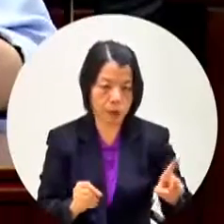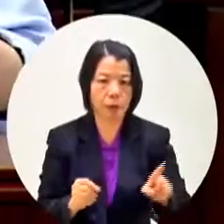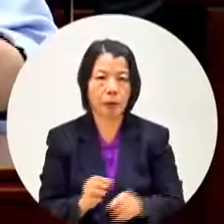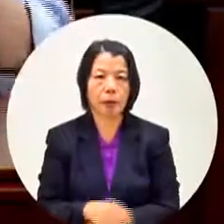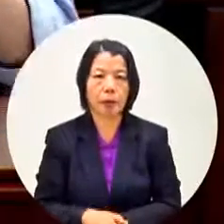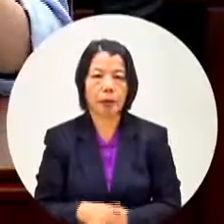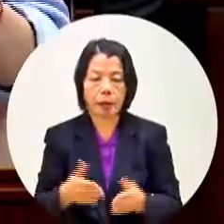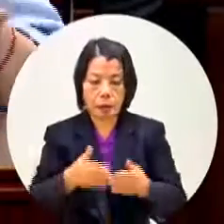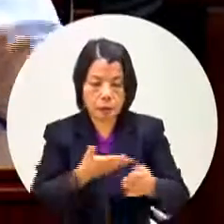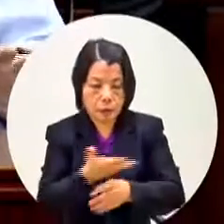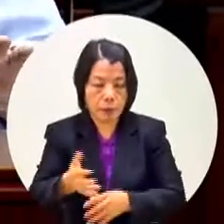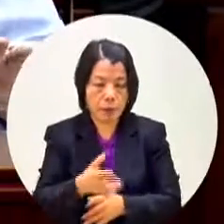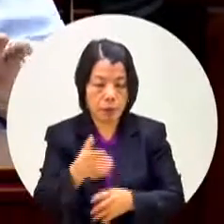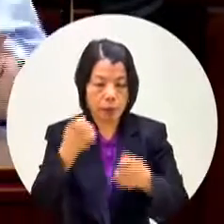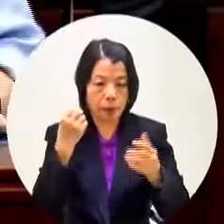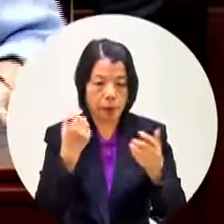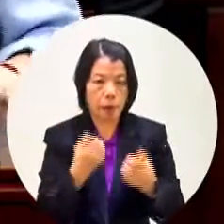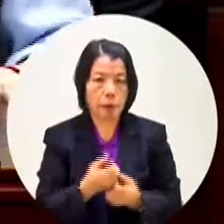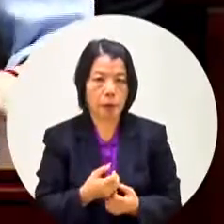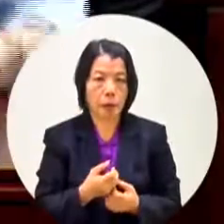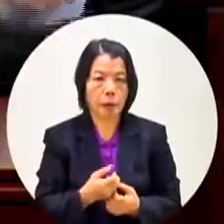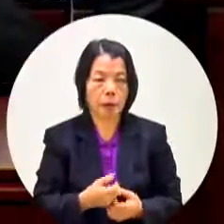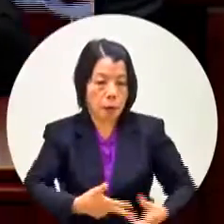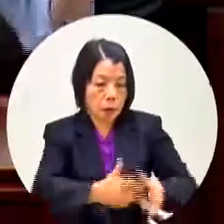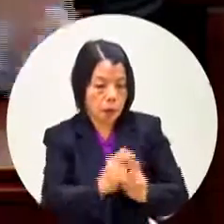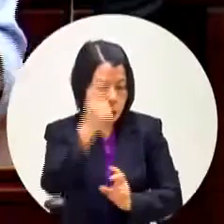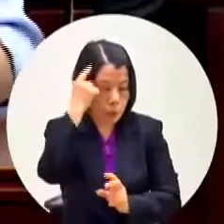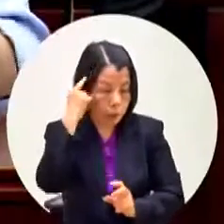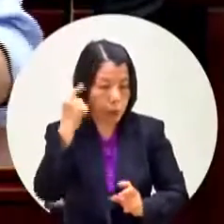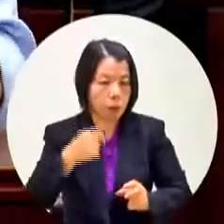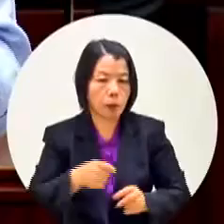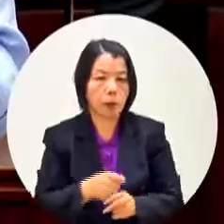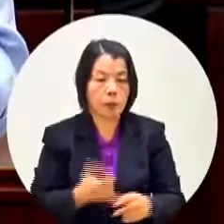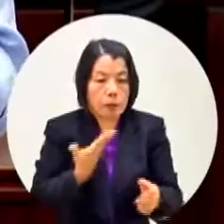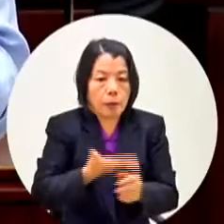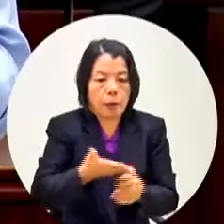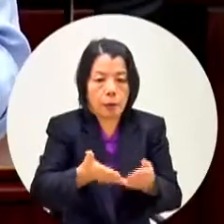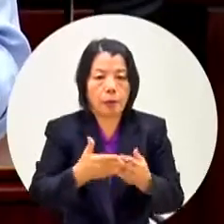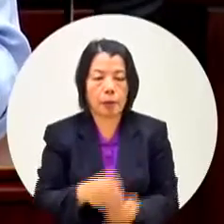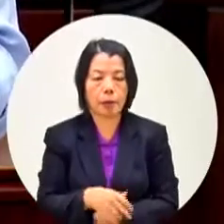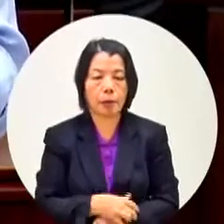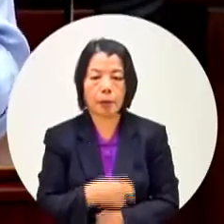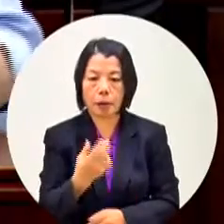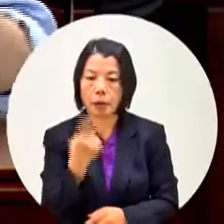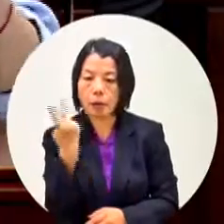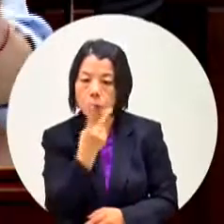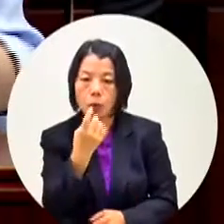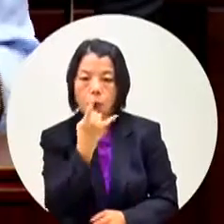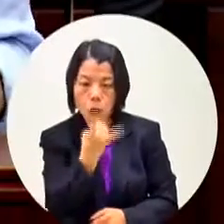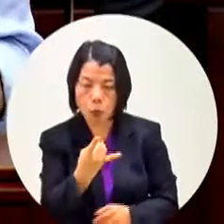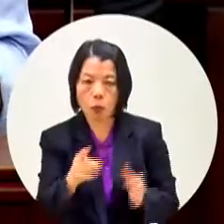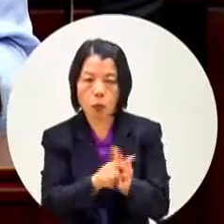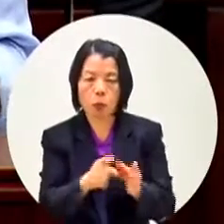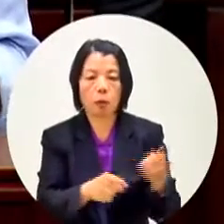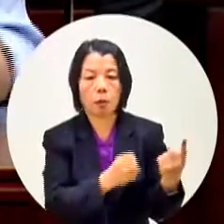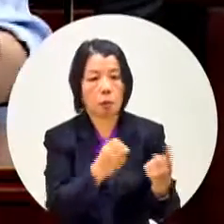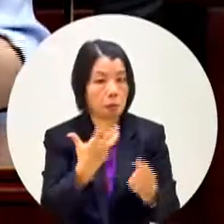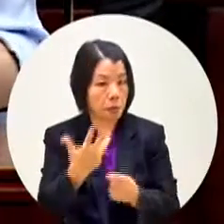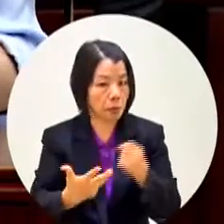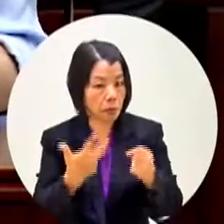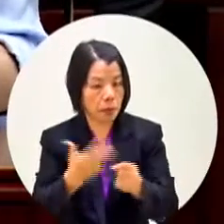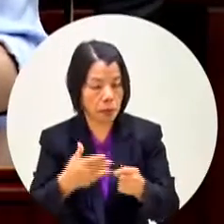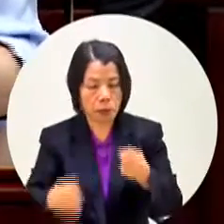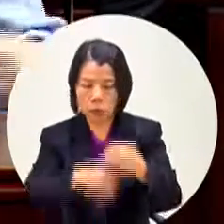规划对外的联络的道路，我们也请环保局配合中央整个做环境影响评估，我们甚